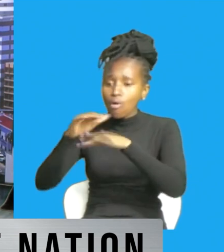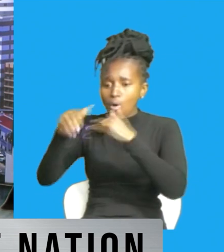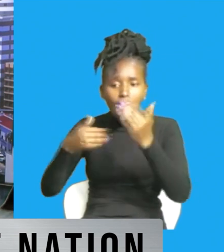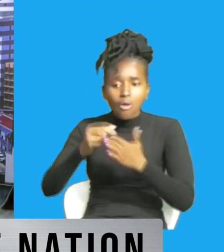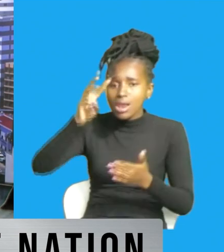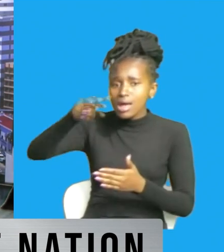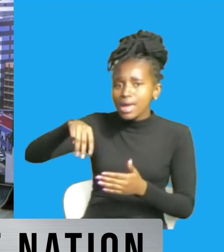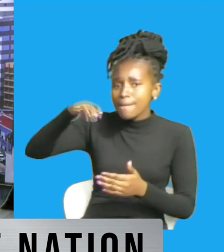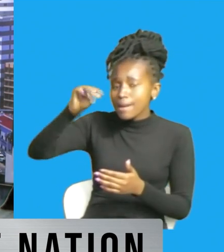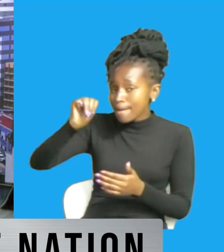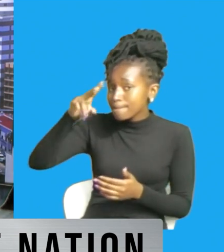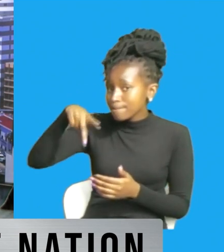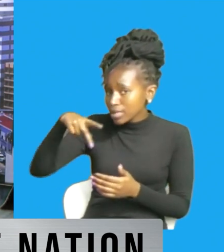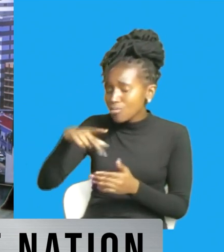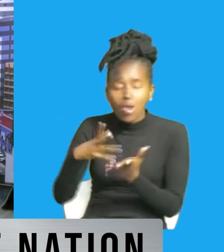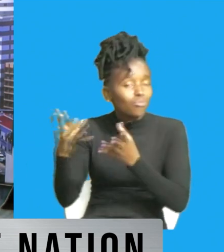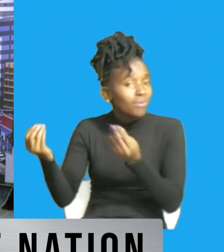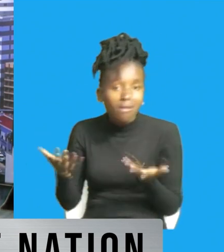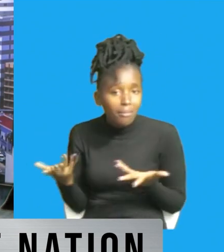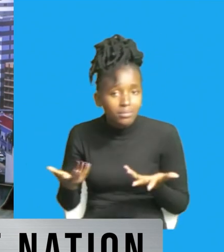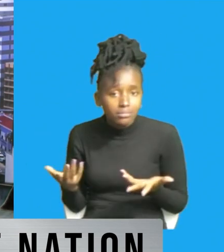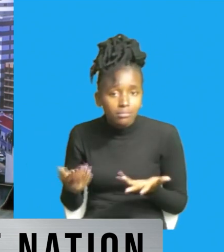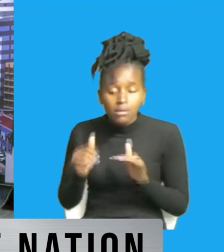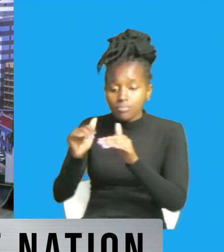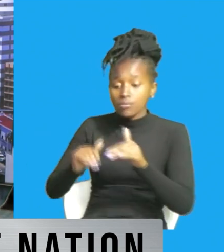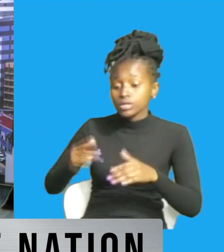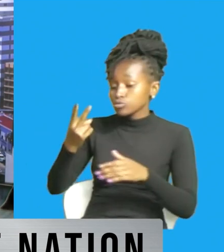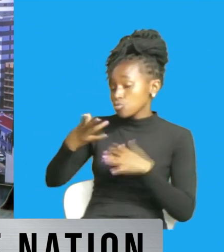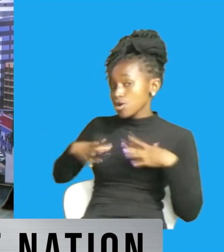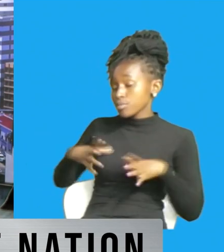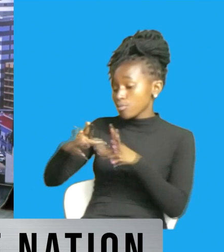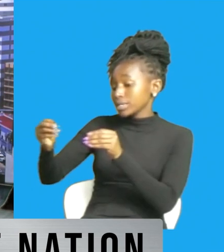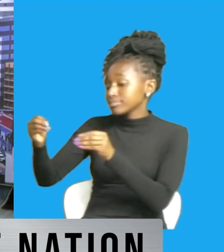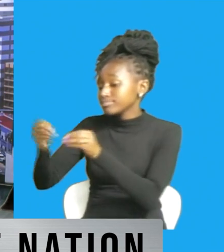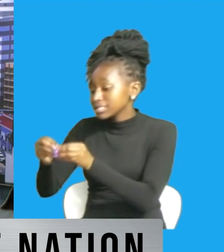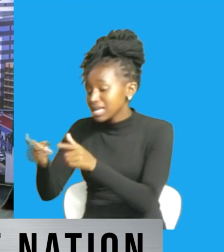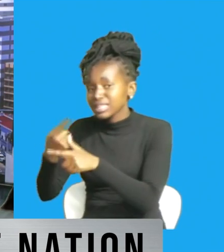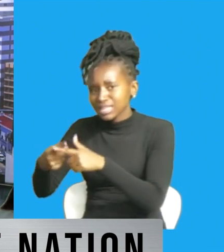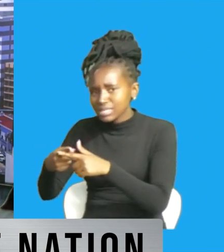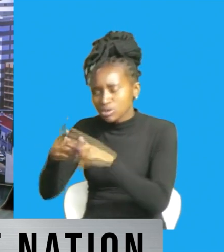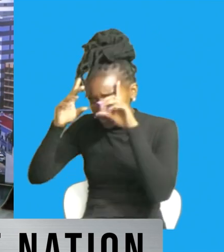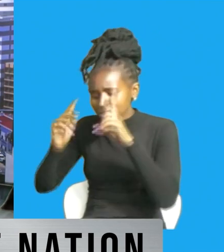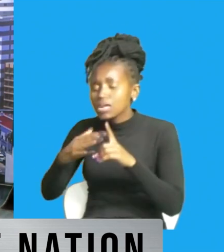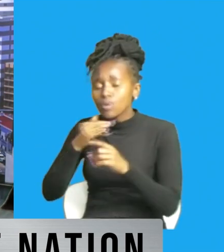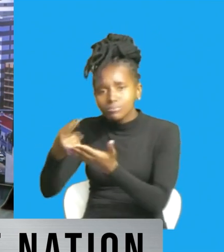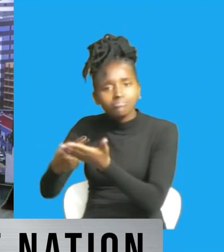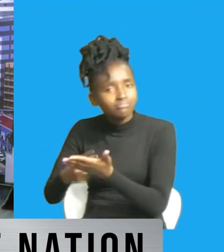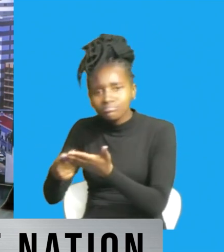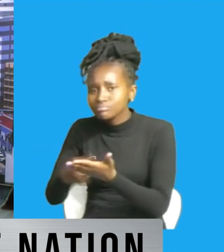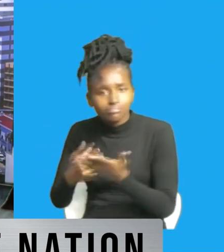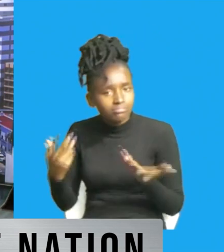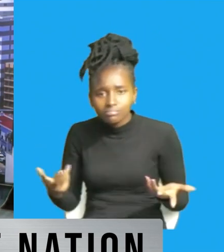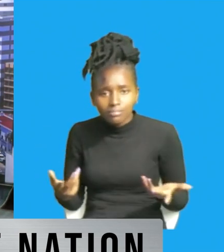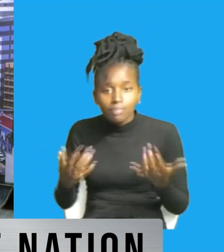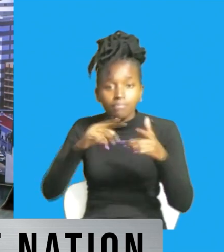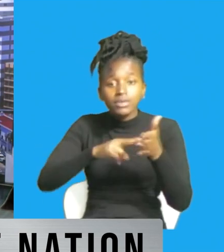Mnangoja mpaka watu waende wakutane watu wawili ndio waseme sasa tuongee. It was the MPs who should have